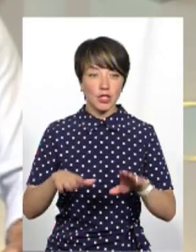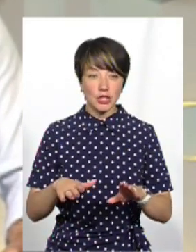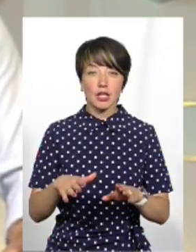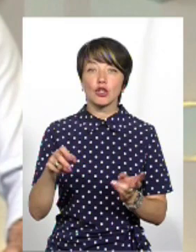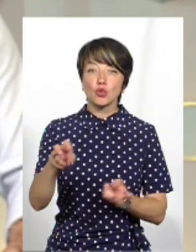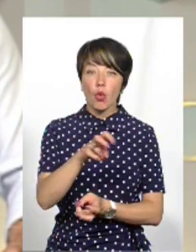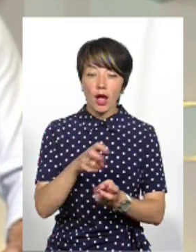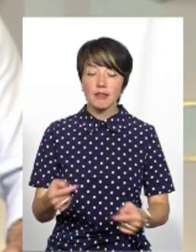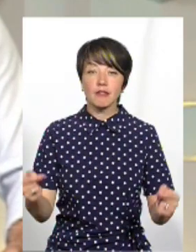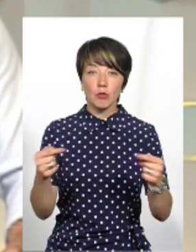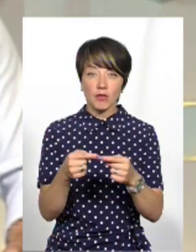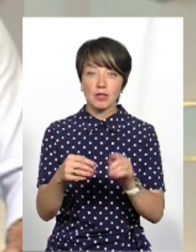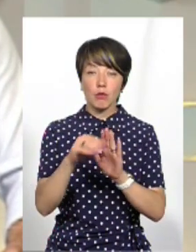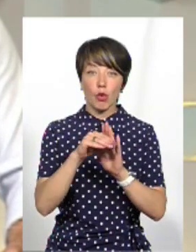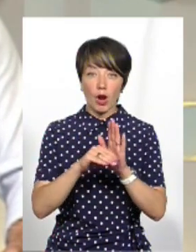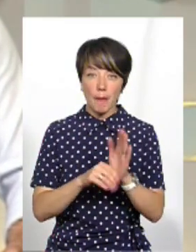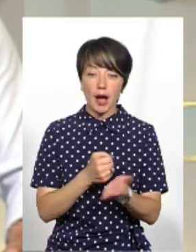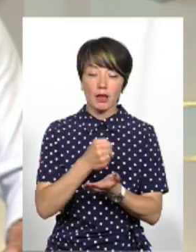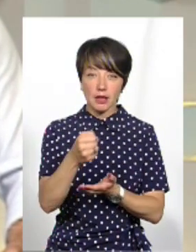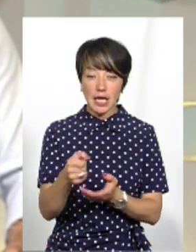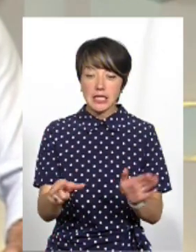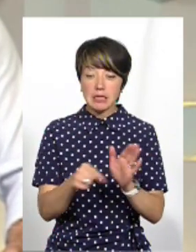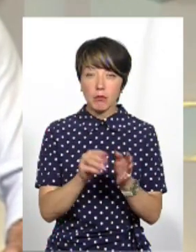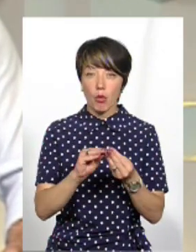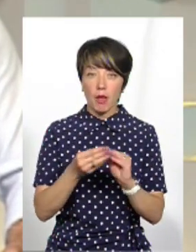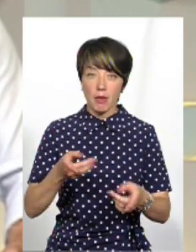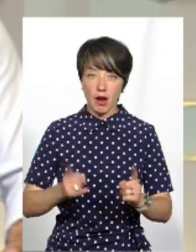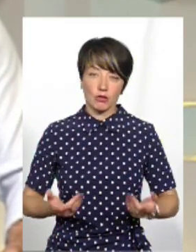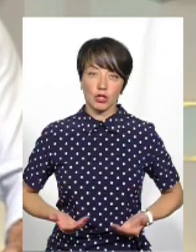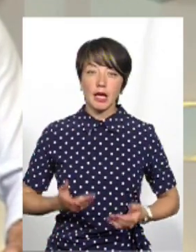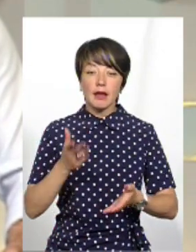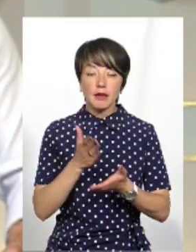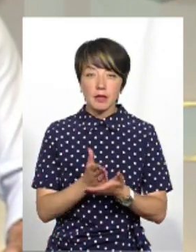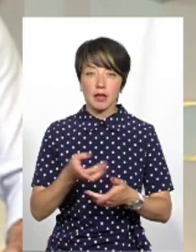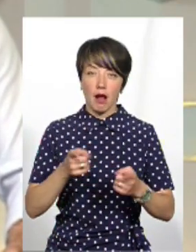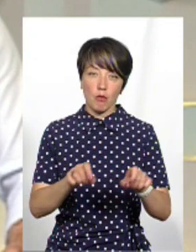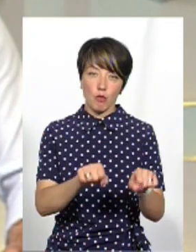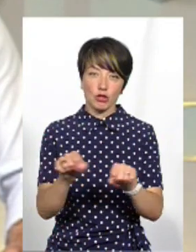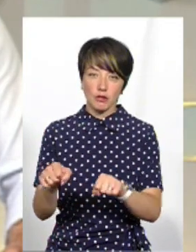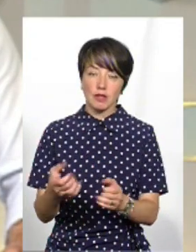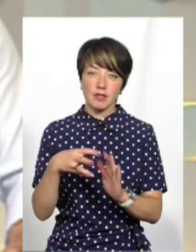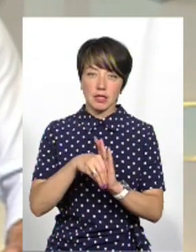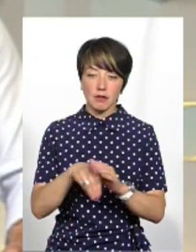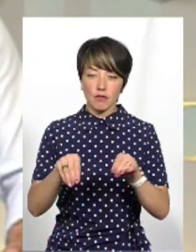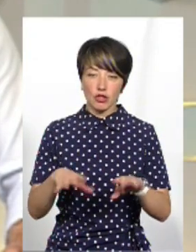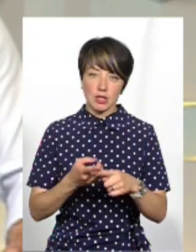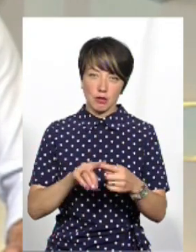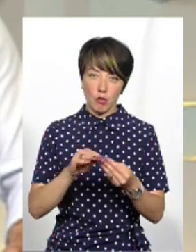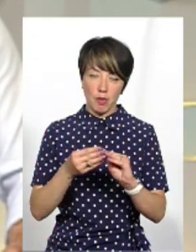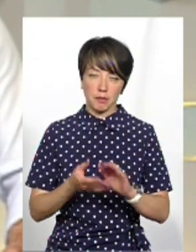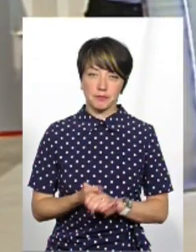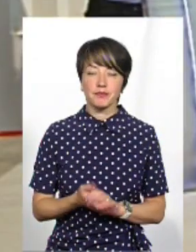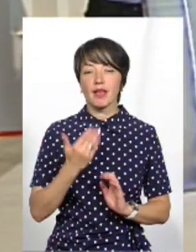вирішити, вже шукати відповідність програмах кандидатів з тими проблемами реальними, які існують, і тими реальними можливостями для вирішення цих